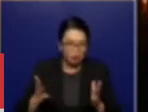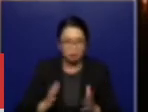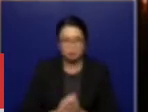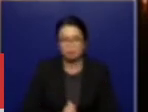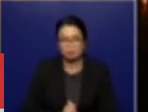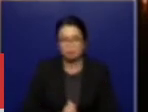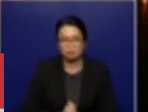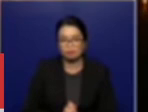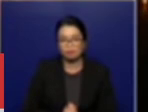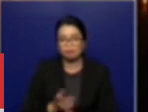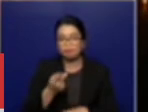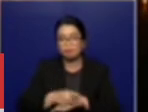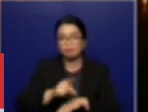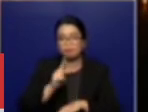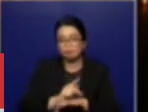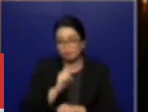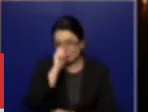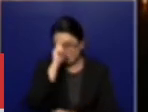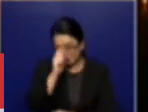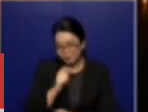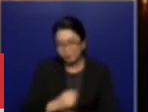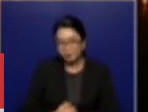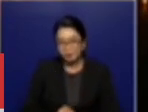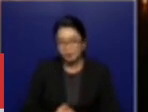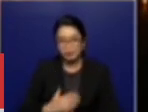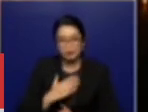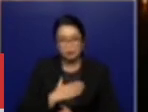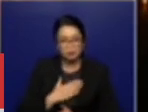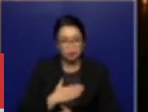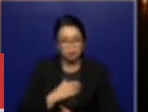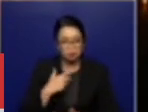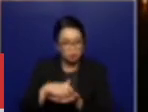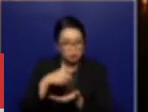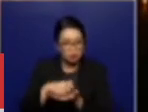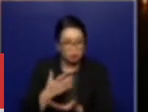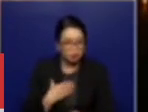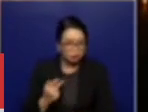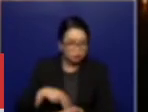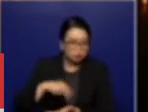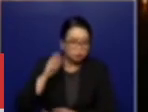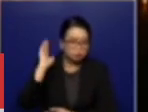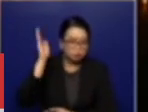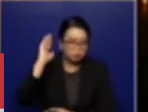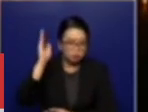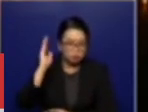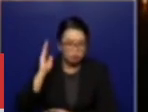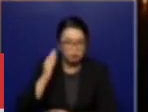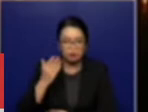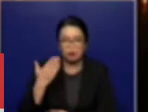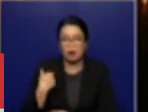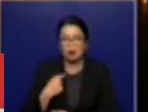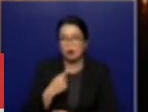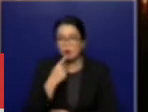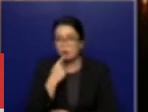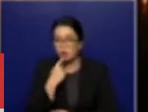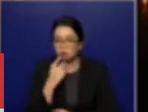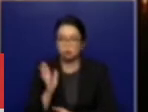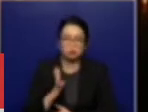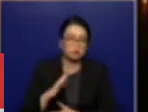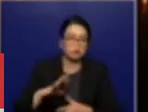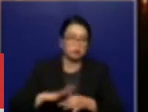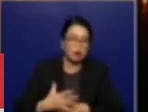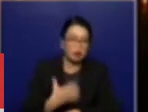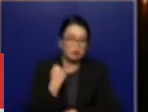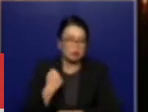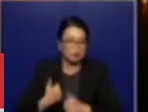ท่านประธานที่เคารพครับย้ำอีกครั้งนะครับวันนี้ผมลุกขึ้นอภิปรายจะไม่มีการใช้วาทะโวหารทางการเมืองเพื่อจะมาเอา